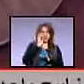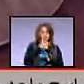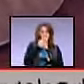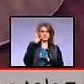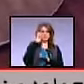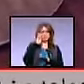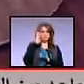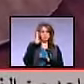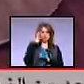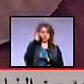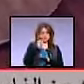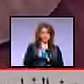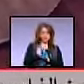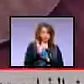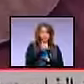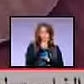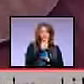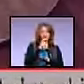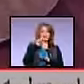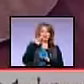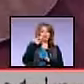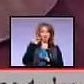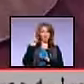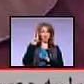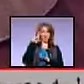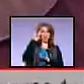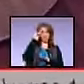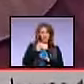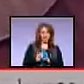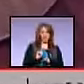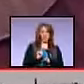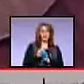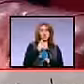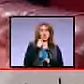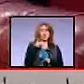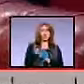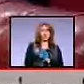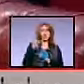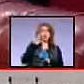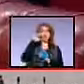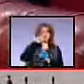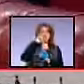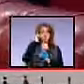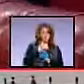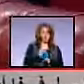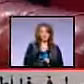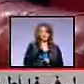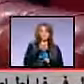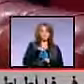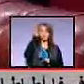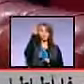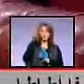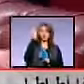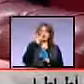جميل. سناء جميل. قلت له يا عم هي دي الاسماء اللي انا هبتدي معاها، كتر خيرك سلام عليكم مش عايز، انا همثل بالراحه وابتدي بالراحه